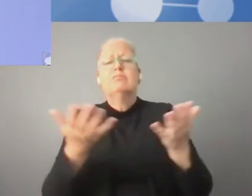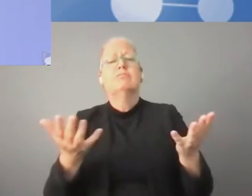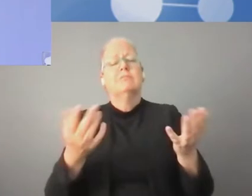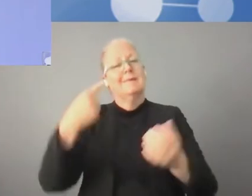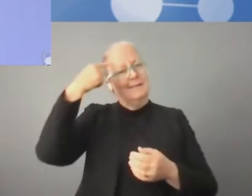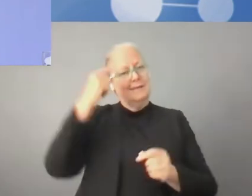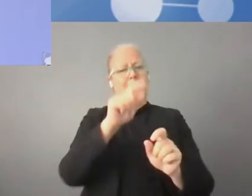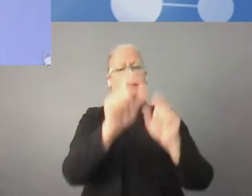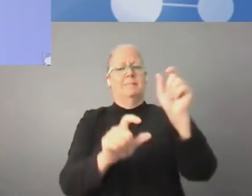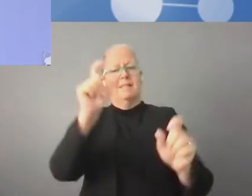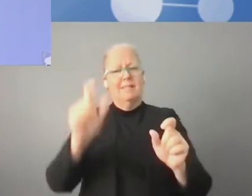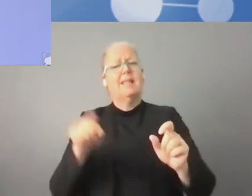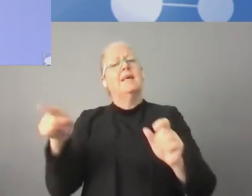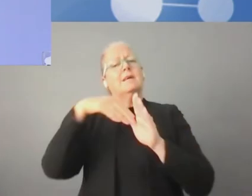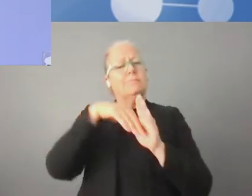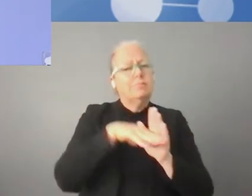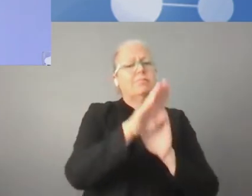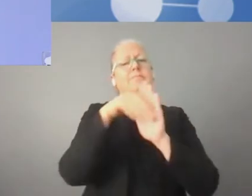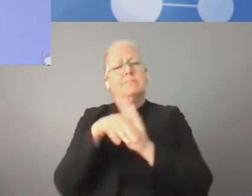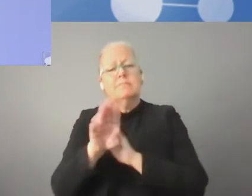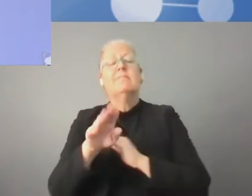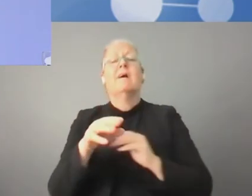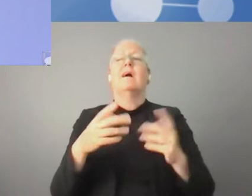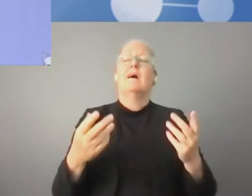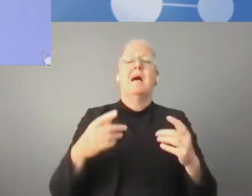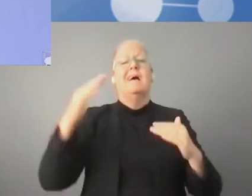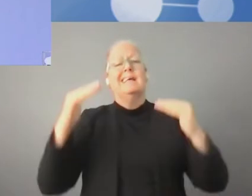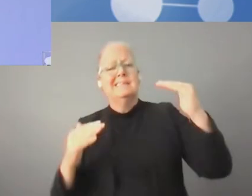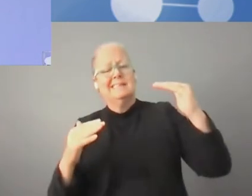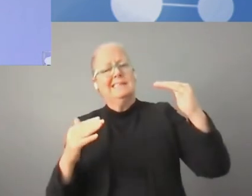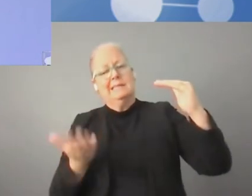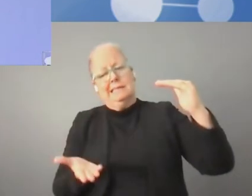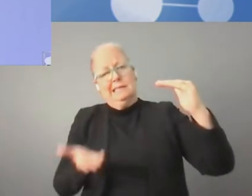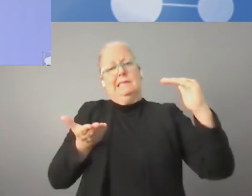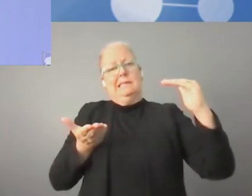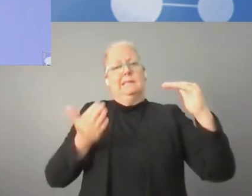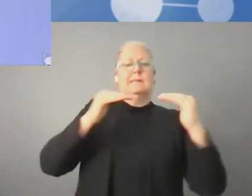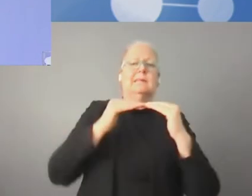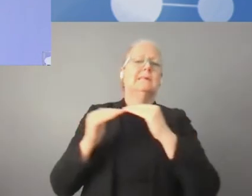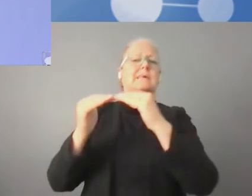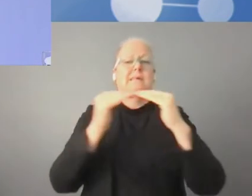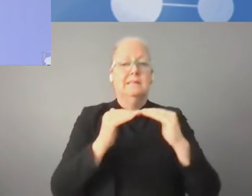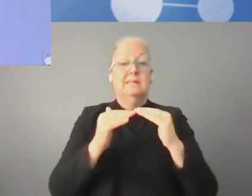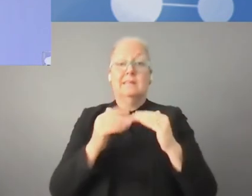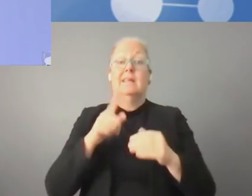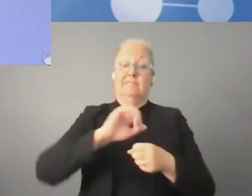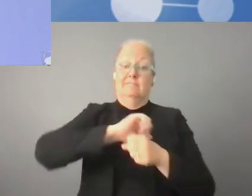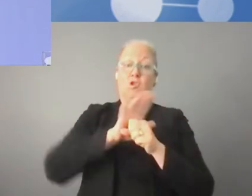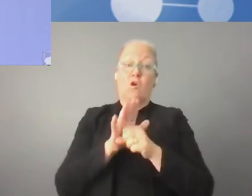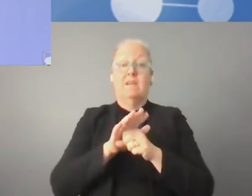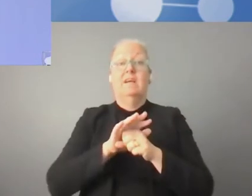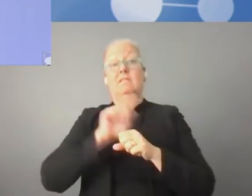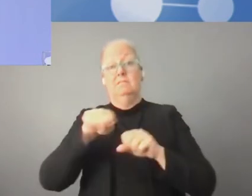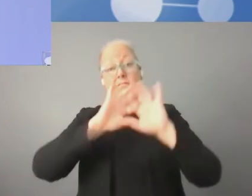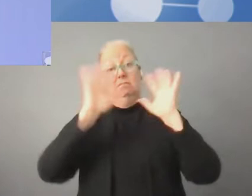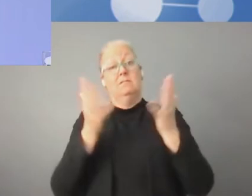的工具，能够使得所有人们的生